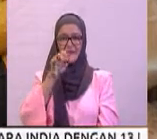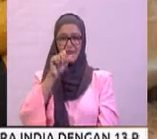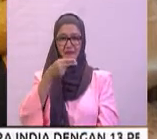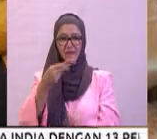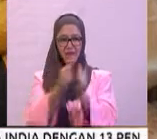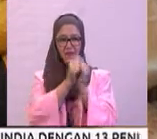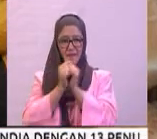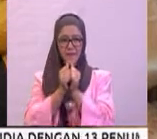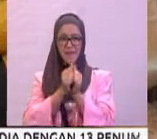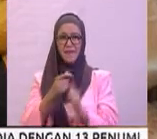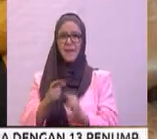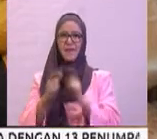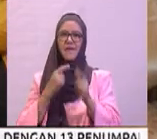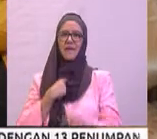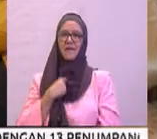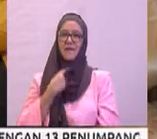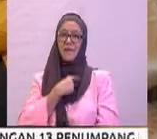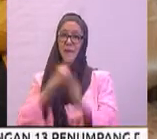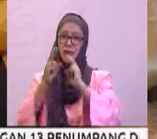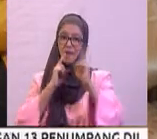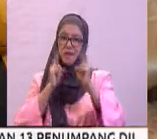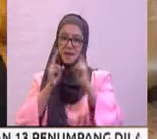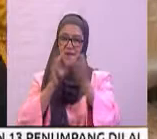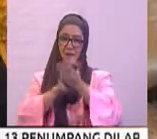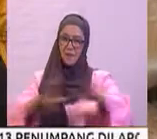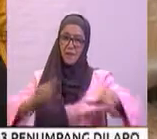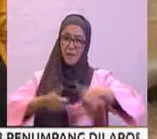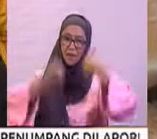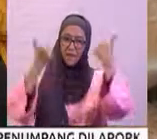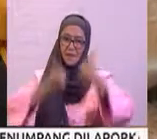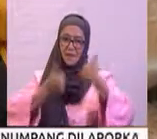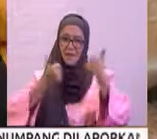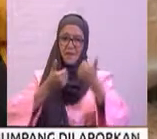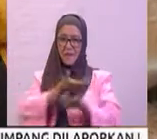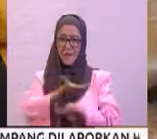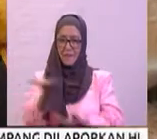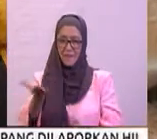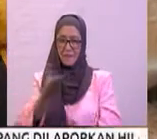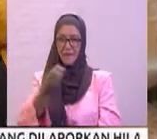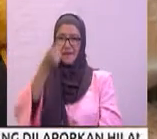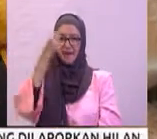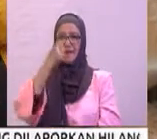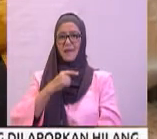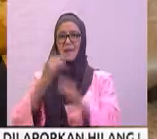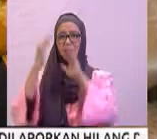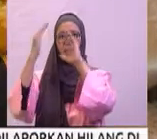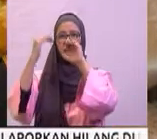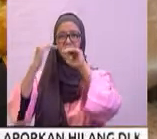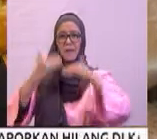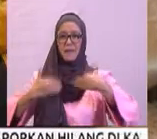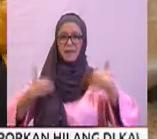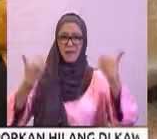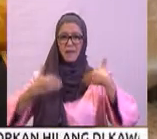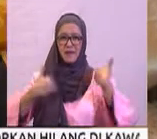selamat Hari Raya Aidilfitri untuk anda. Semoga anda mendapatkan kebahagiaan pada bulan Syawal yang penuh